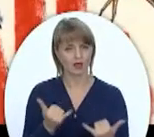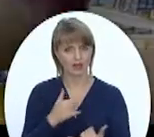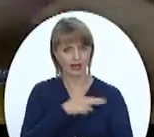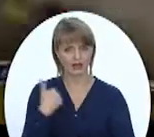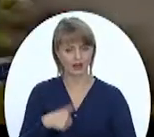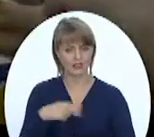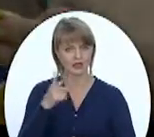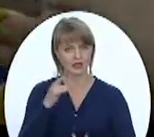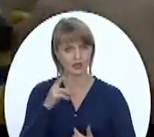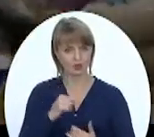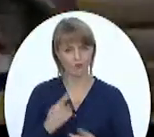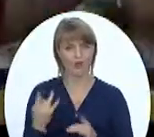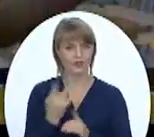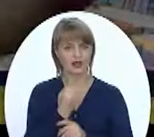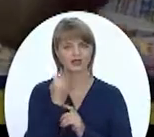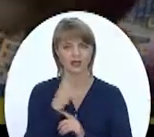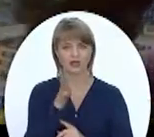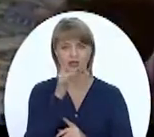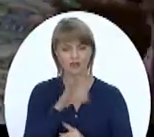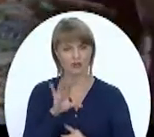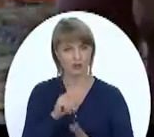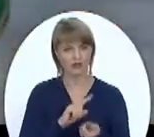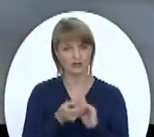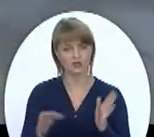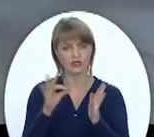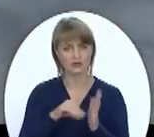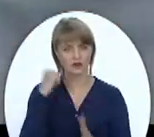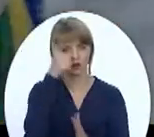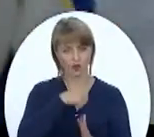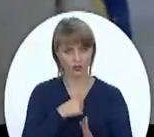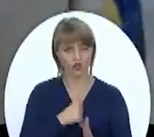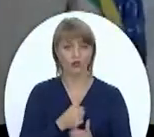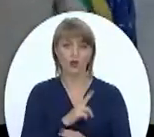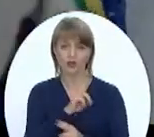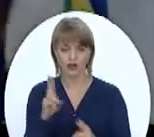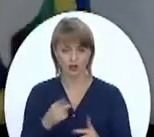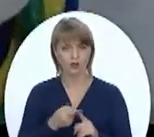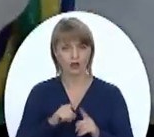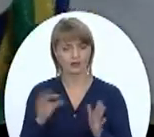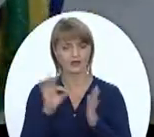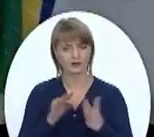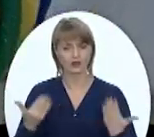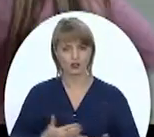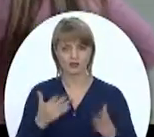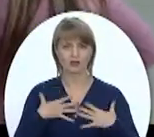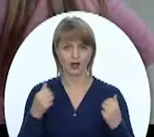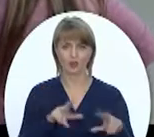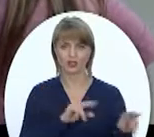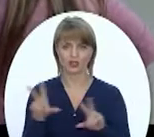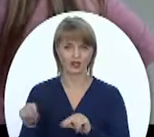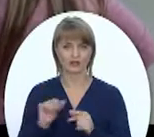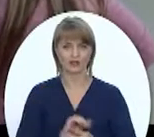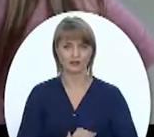в 12 лет собака становится символом года. Но для некоторых людей она символ жизни, здоровой и счастливой.